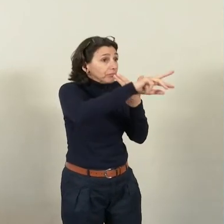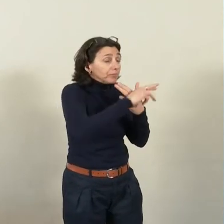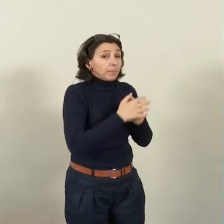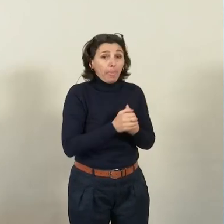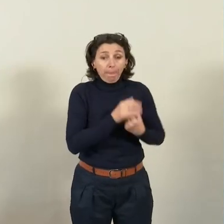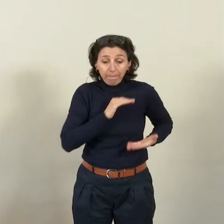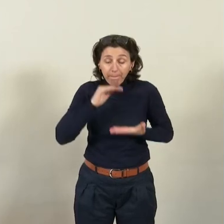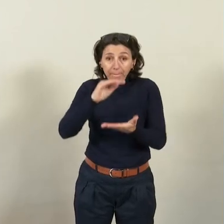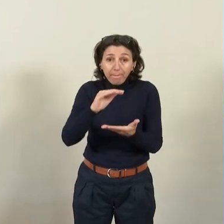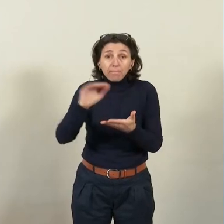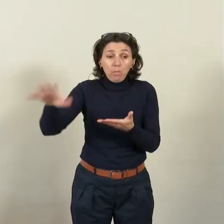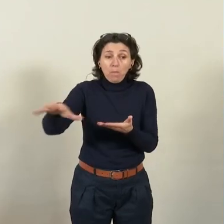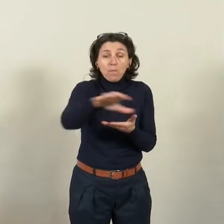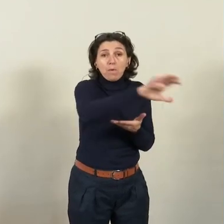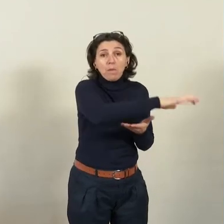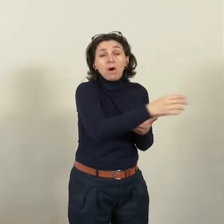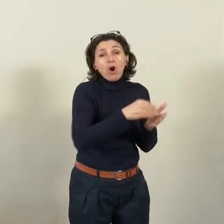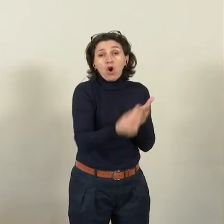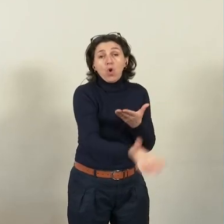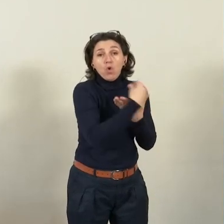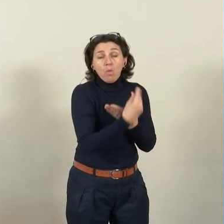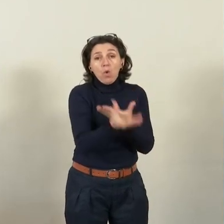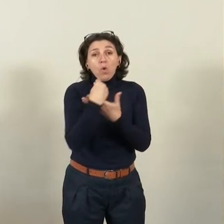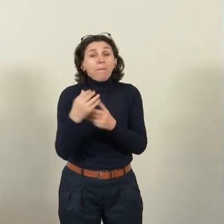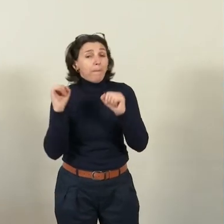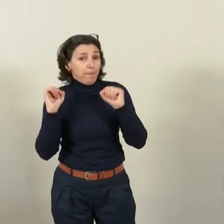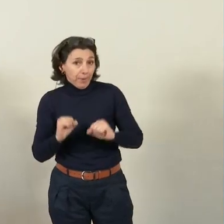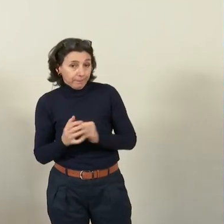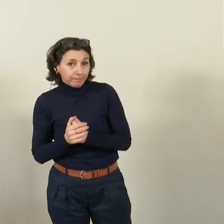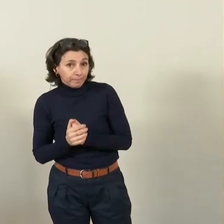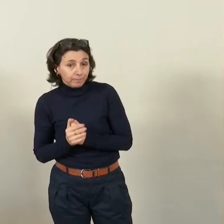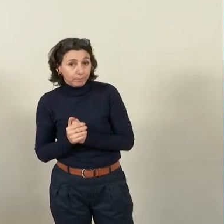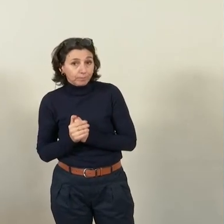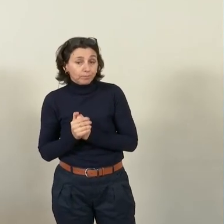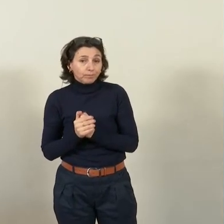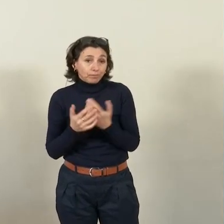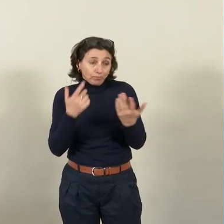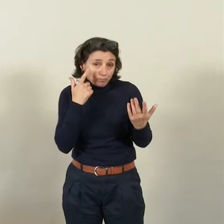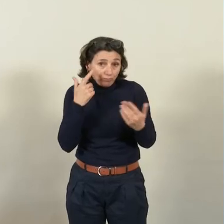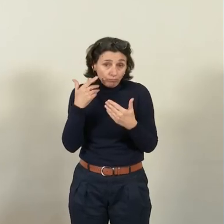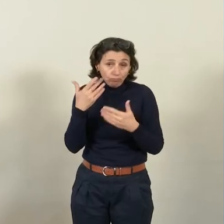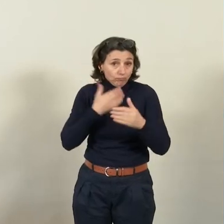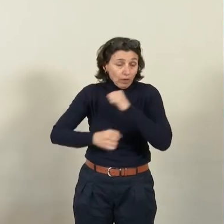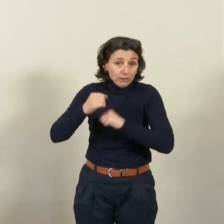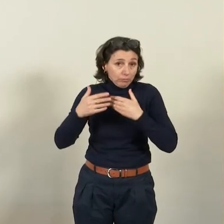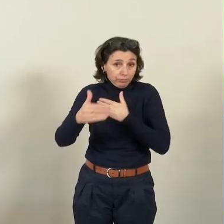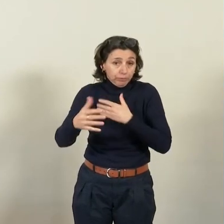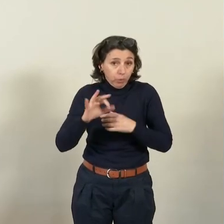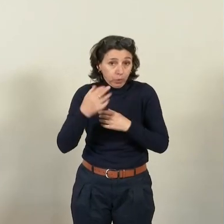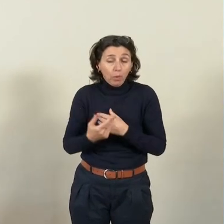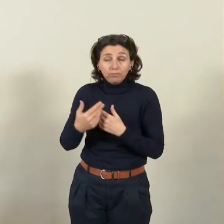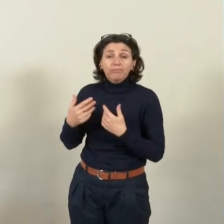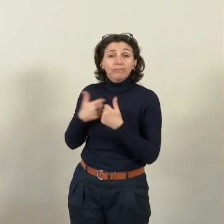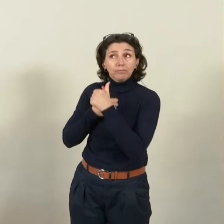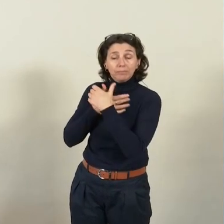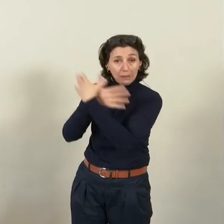là du reste des collec des communes qui composent la métropole pour savoir en fait si ellees souhait le mettre en place et cetera et c'est pareil pour le périmètre après